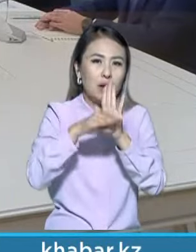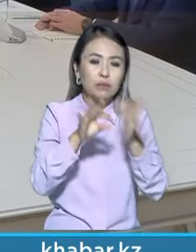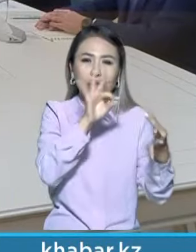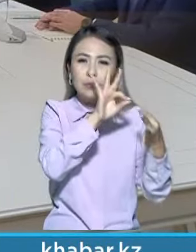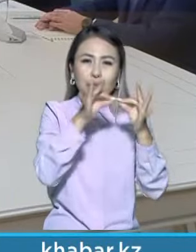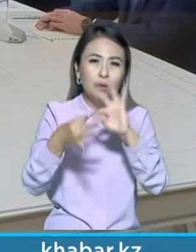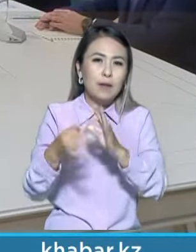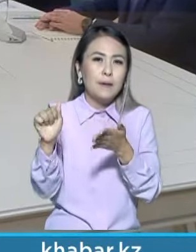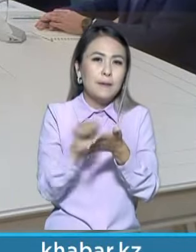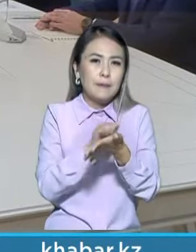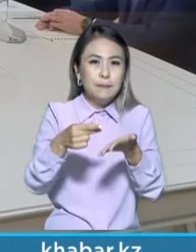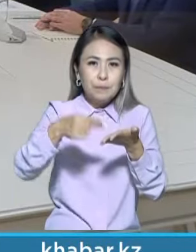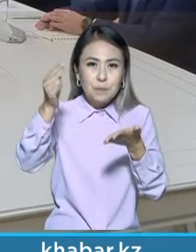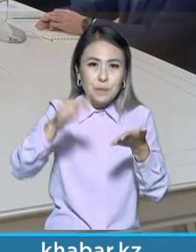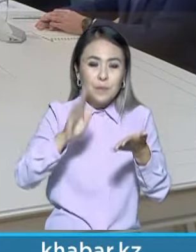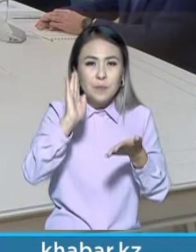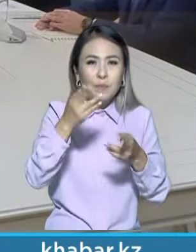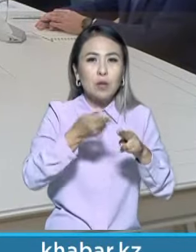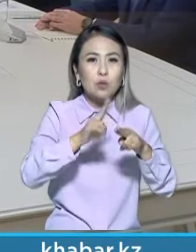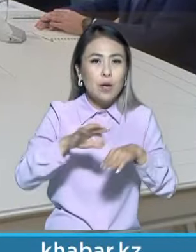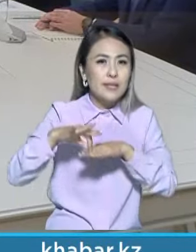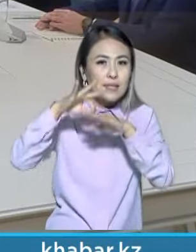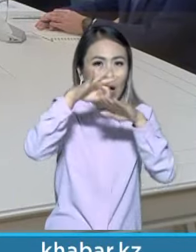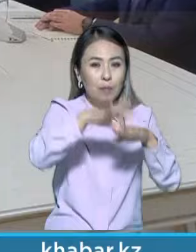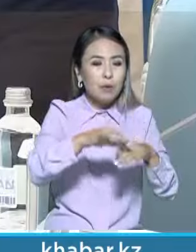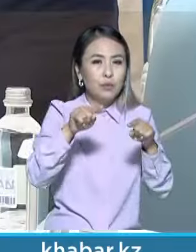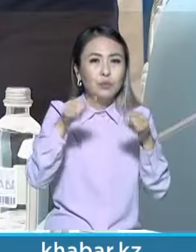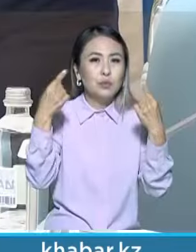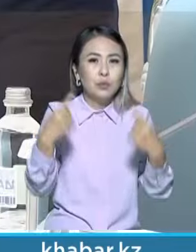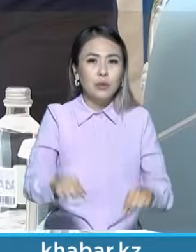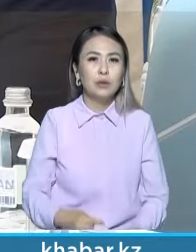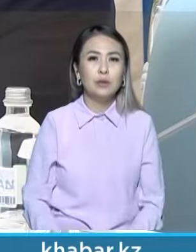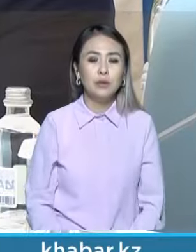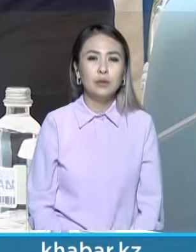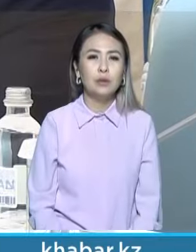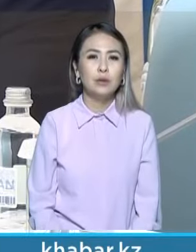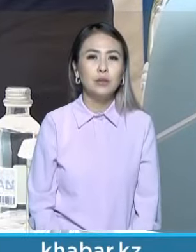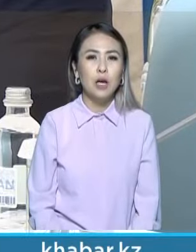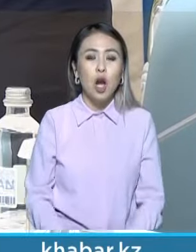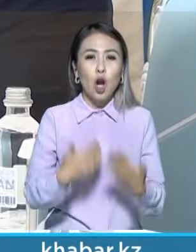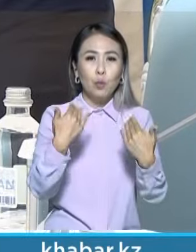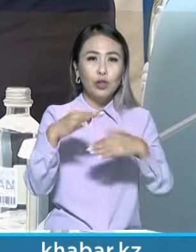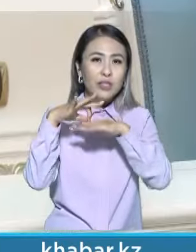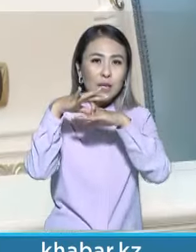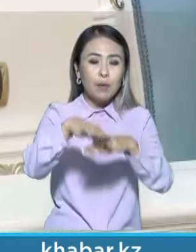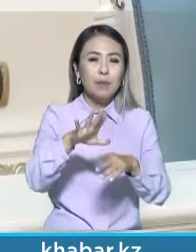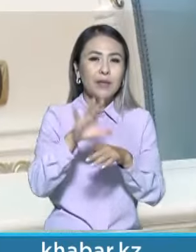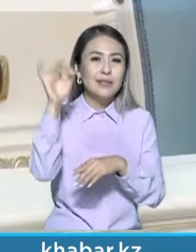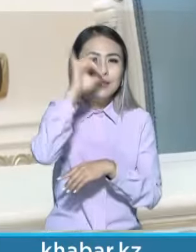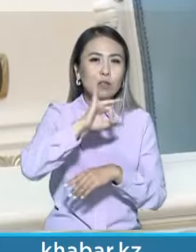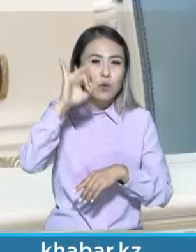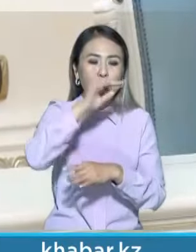айқындайтын құжаттарға қол қоямыз. Сондықтан бұл сапардың жөні бөлек. Бұл сапар тарихи мәңгейі.